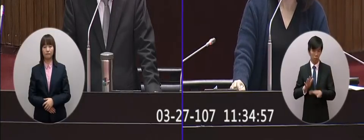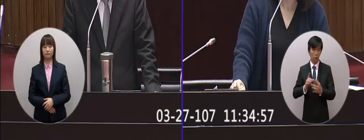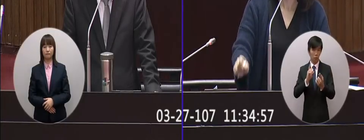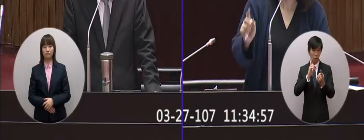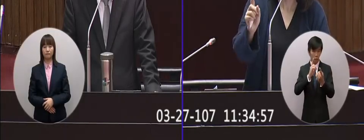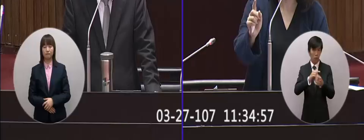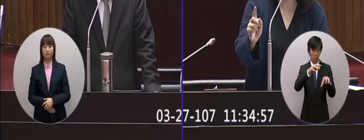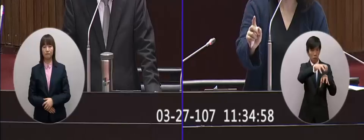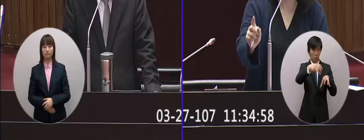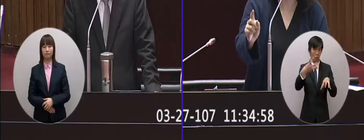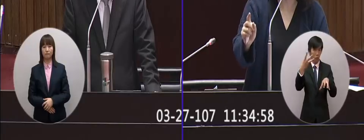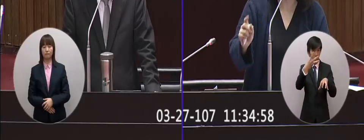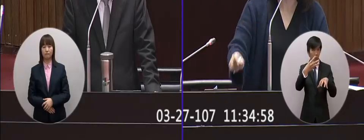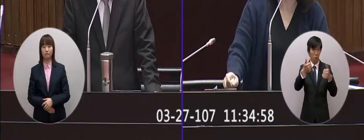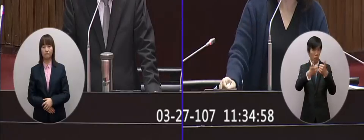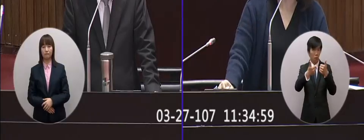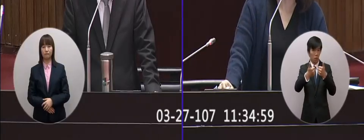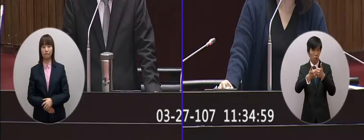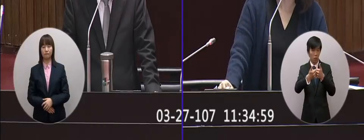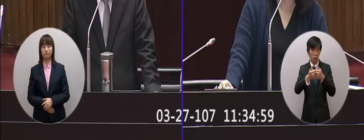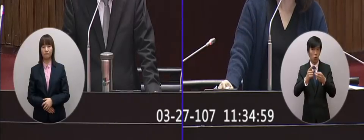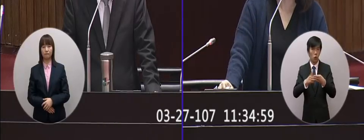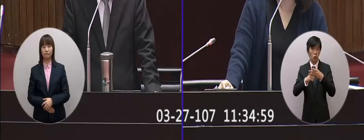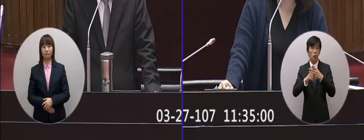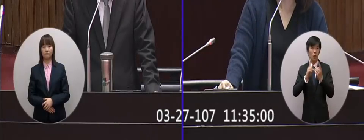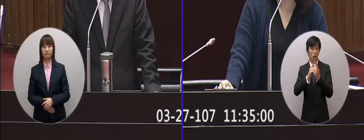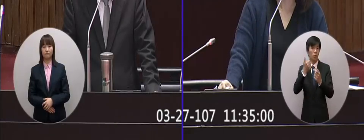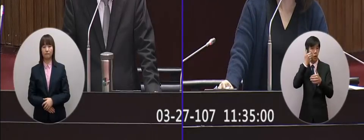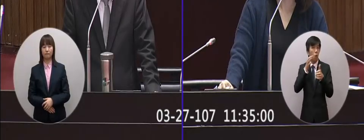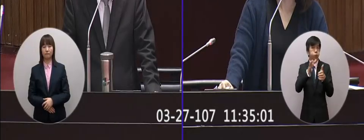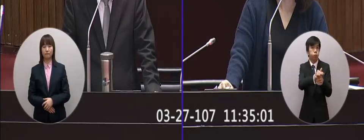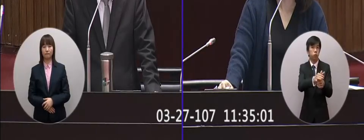方会谈，应该是要约束谁的权利？